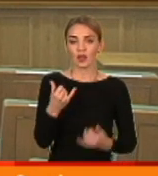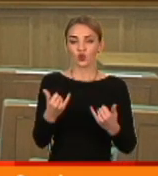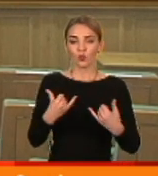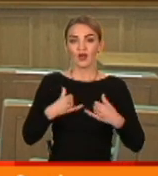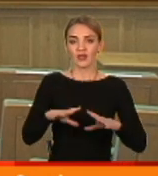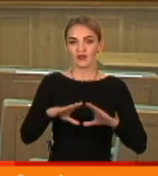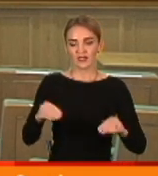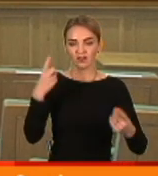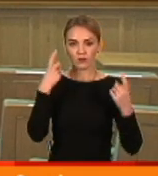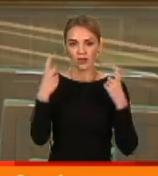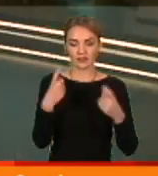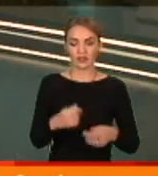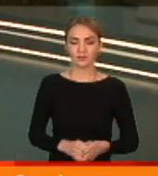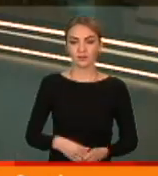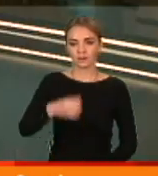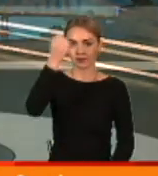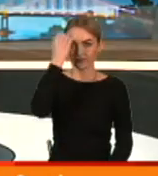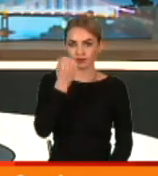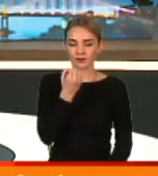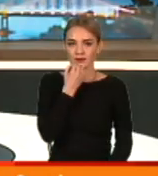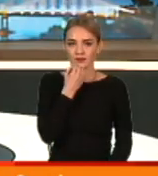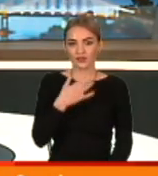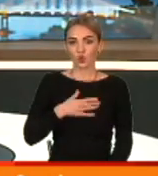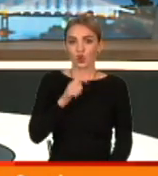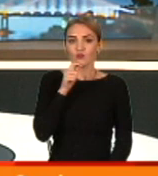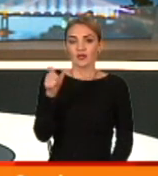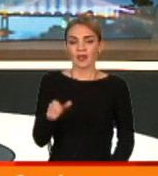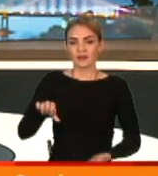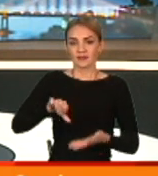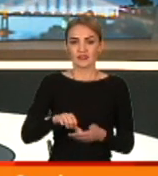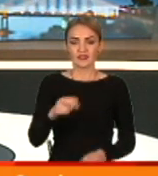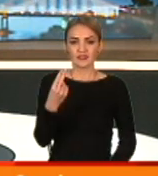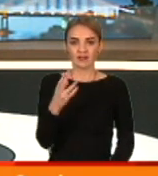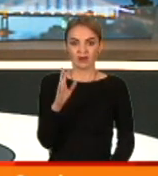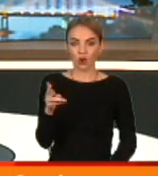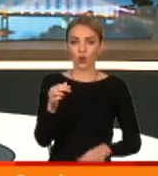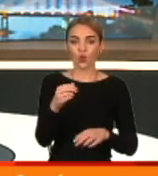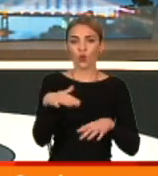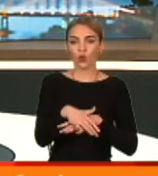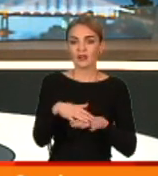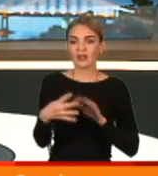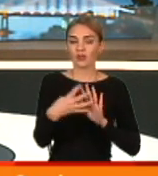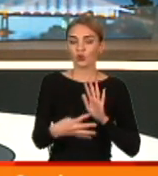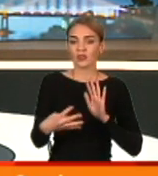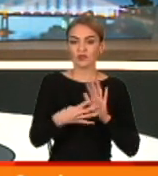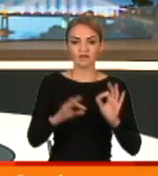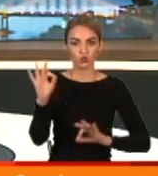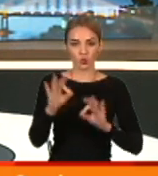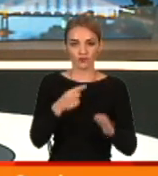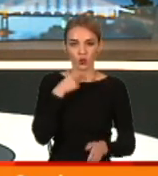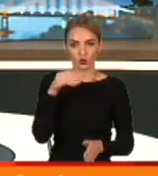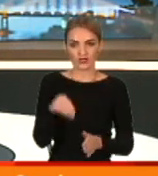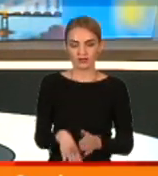мене вся інформація. Студія. Дякую, Борисе. Борис Сачалко із ЦВК, де вже оперативно обробили понад 99%